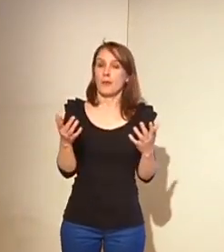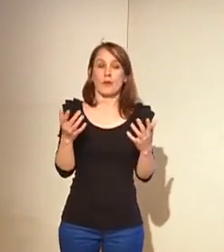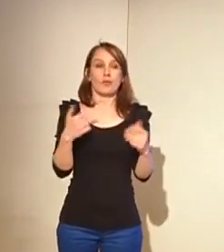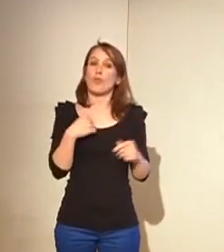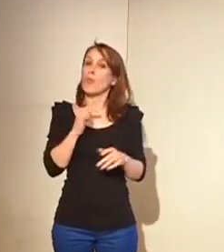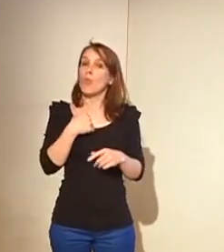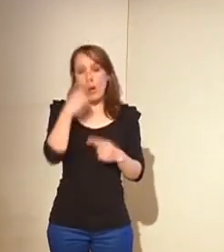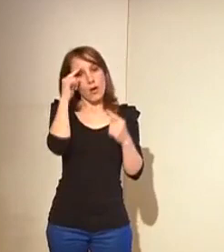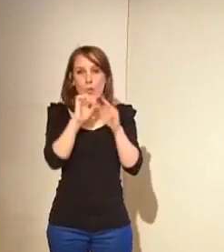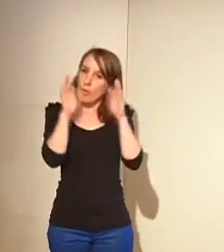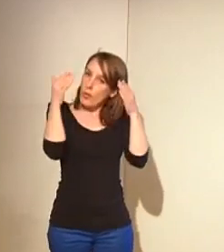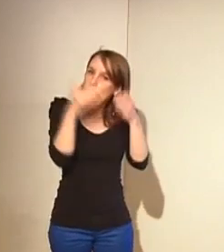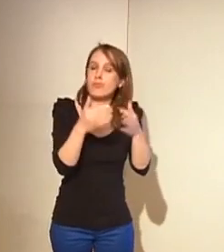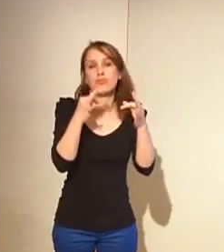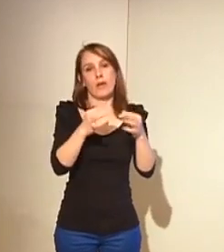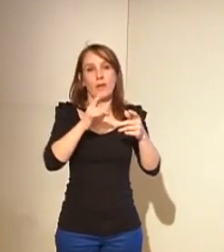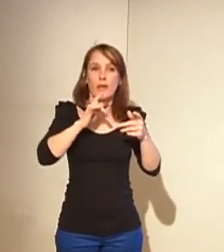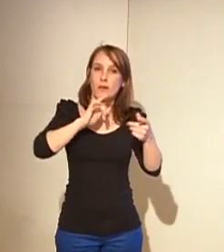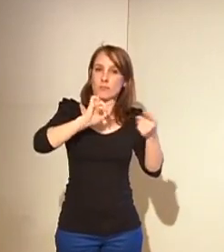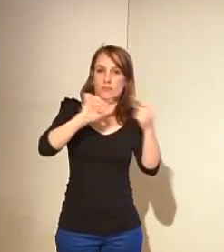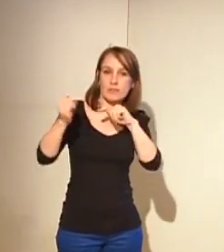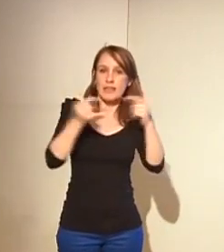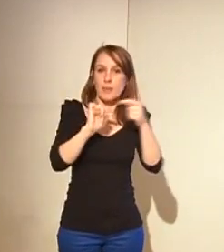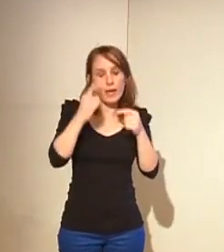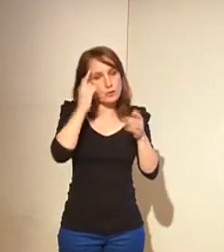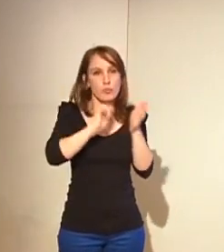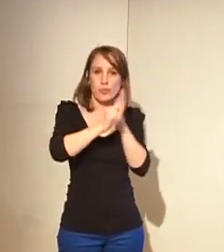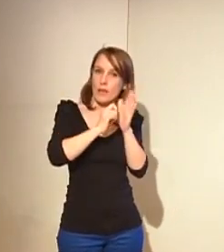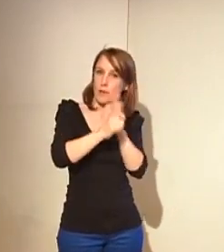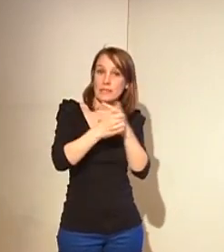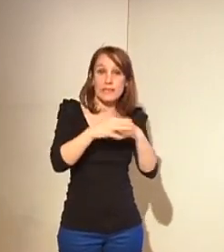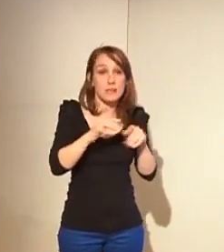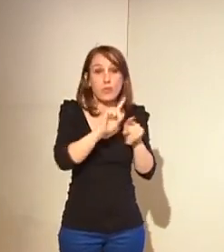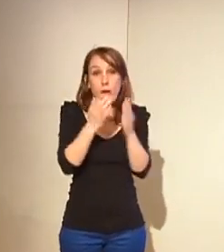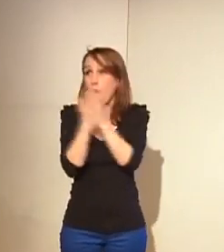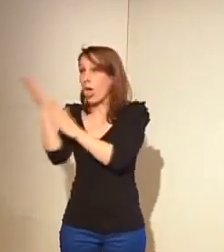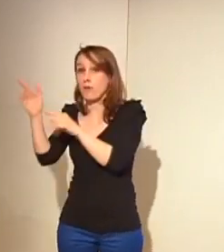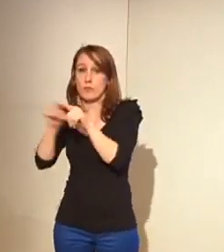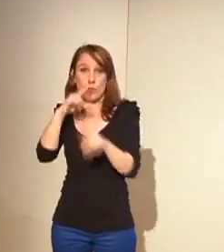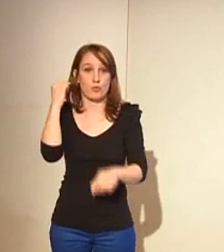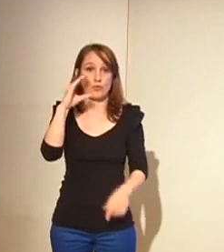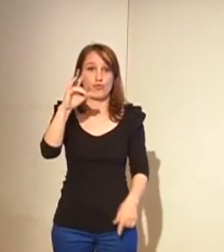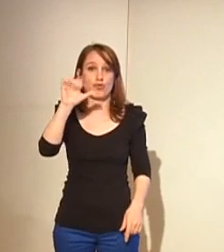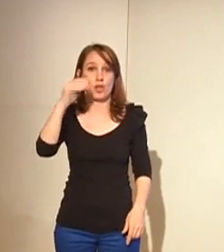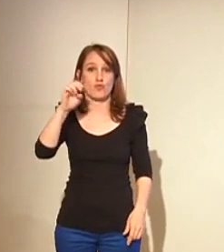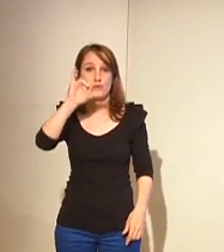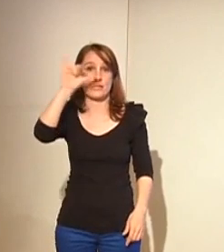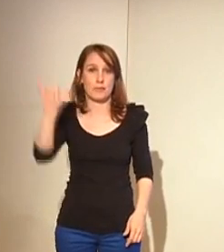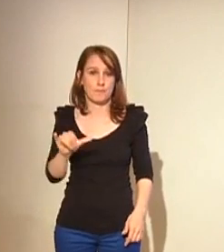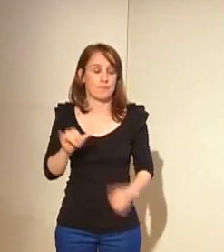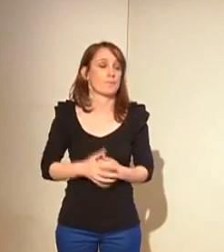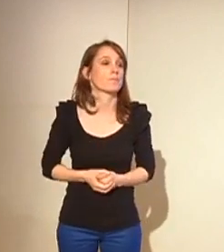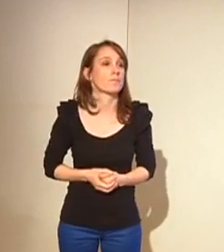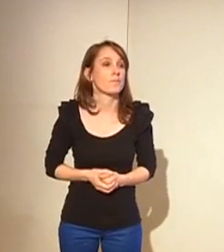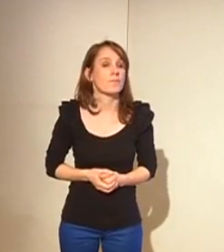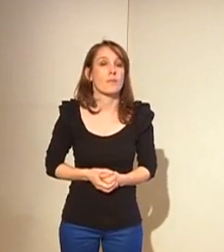pas parler de l'ensemble comme le fait monsieur chamussi alors bien sûr que